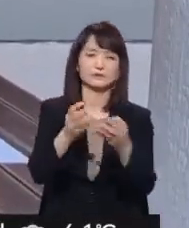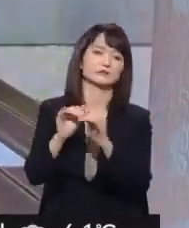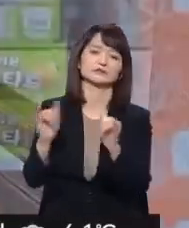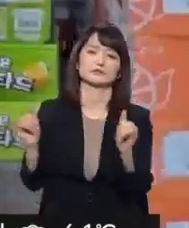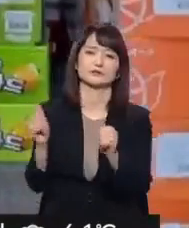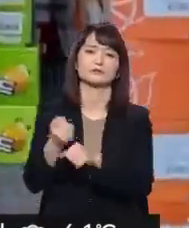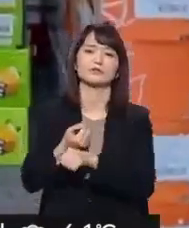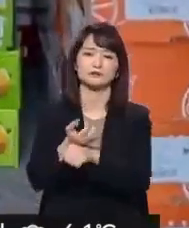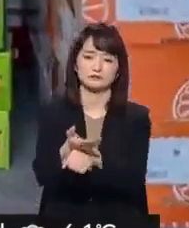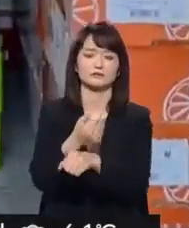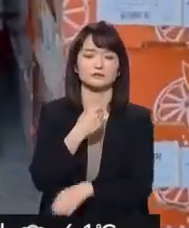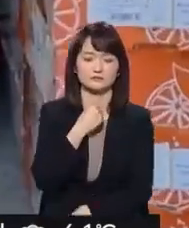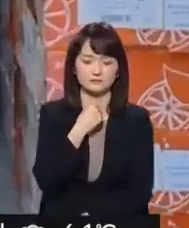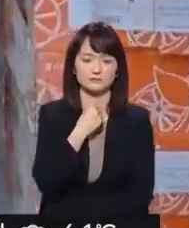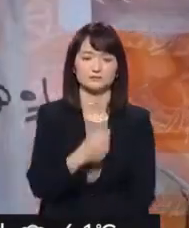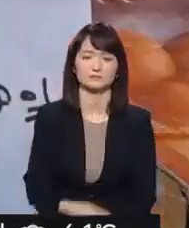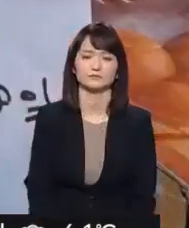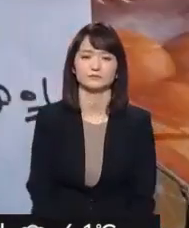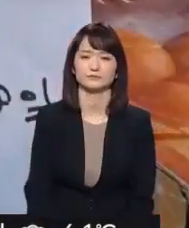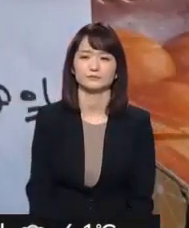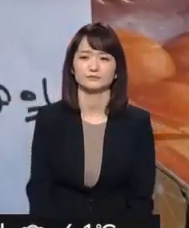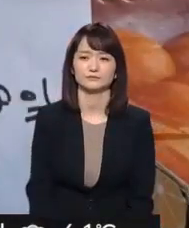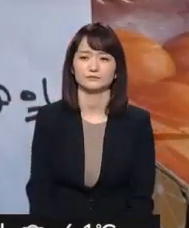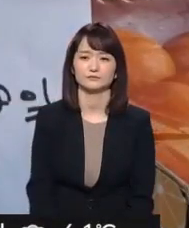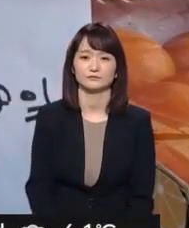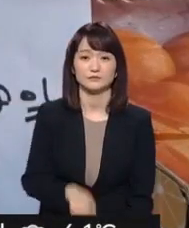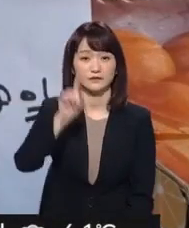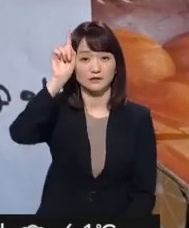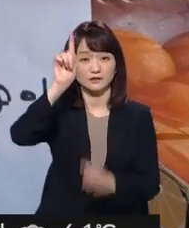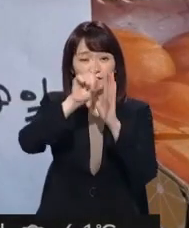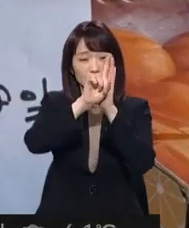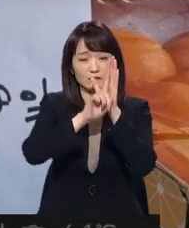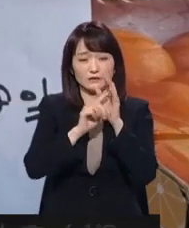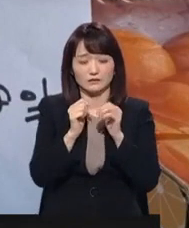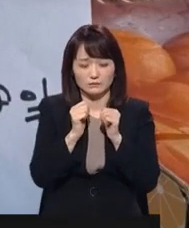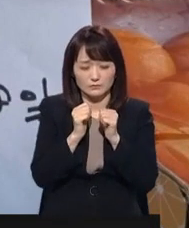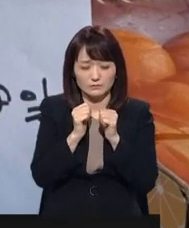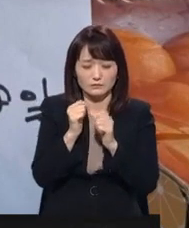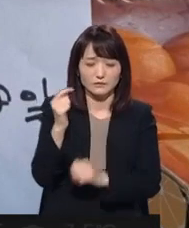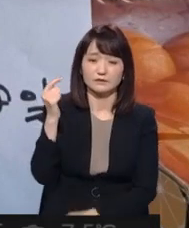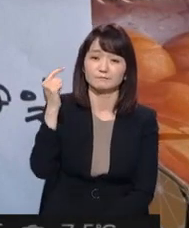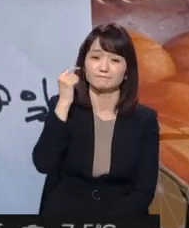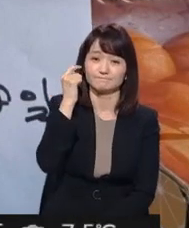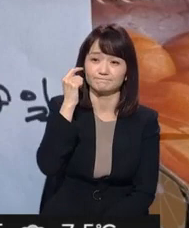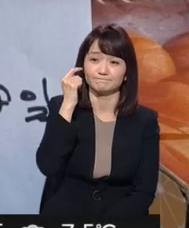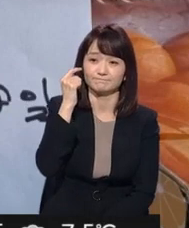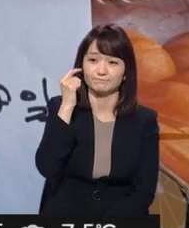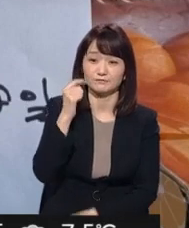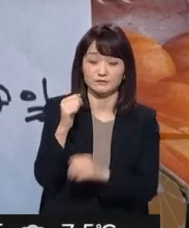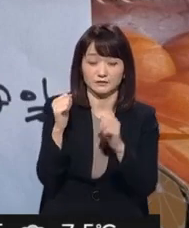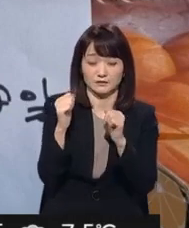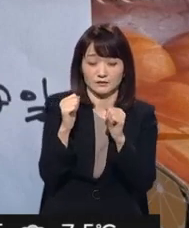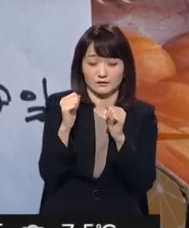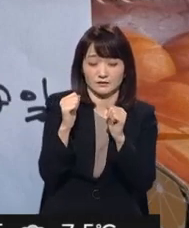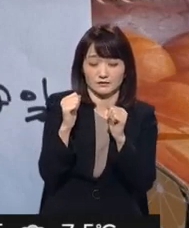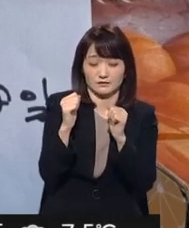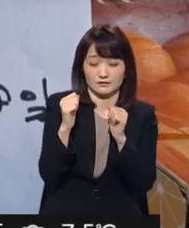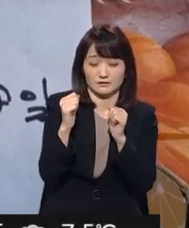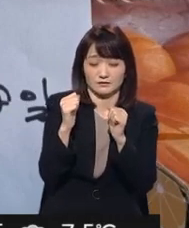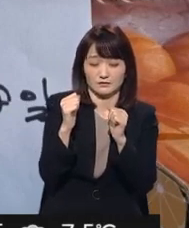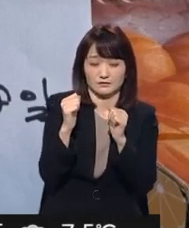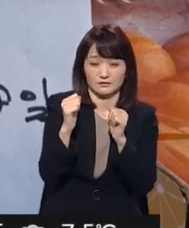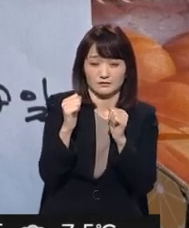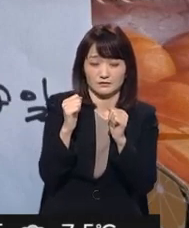바란다라고 쪽지를 남겼는데요 내일 추위가 다가온다라고 하는데 이런 소식을 들으면 그 추위가 점점 훈훈해진다